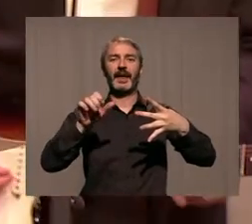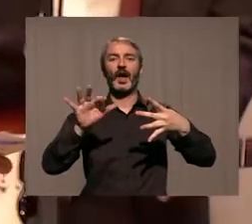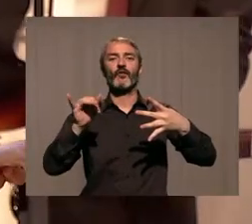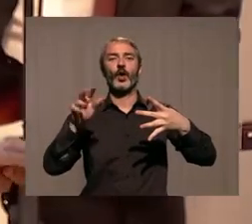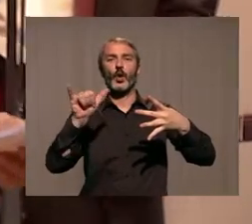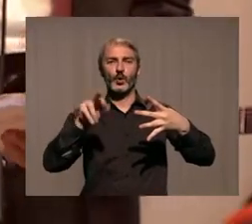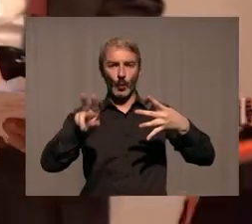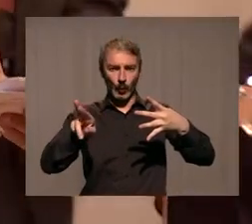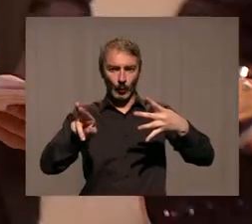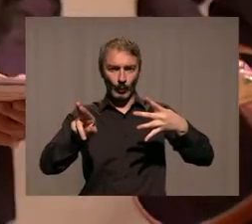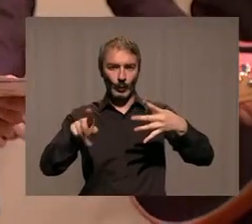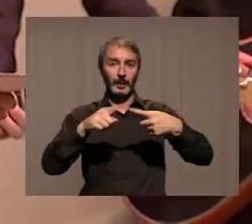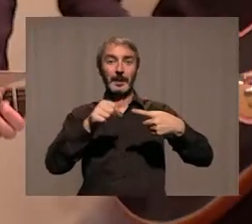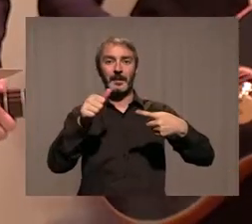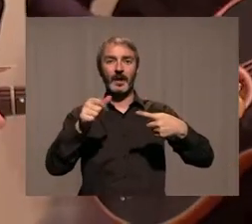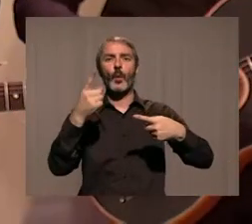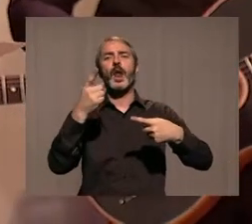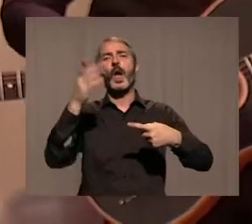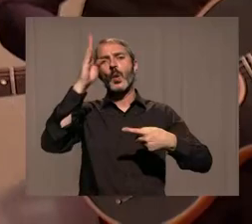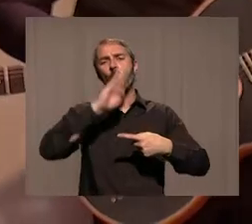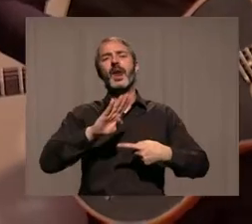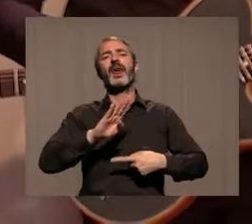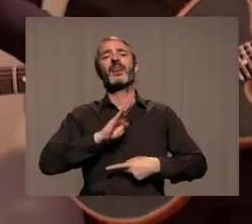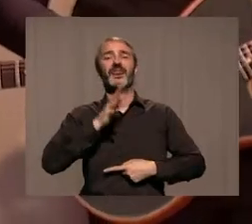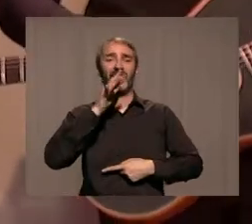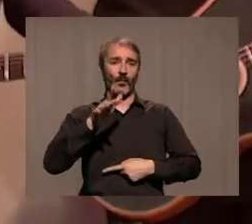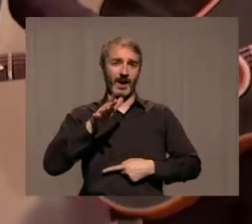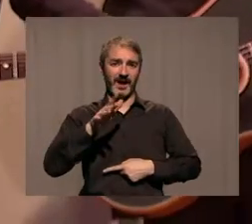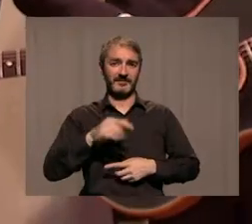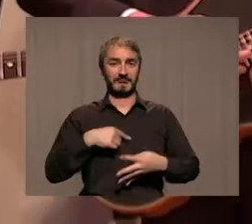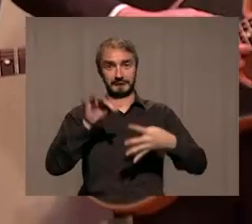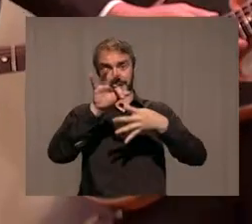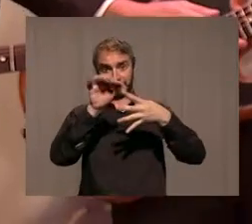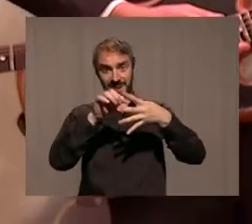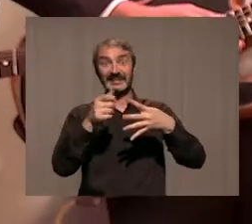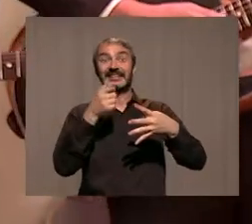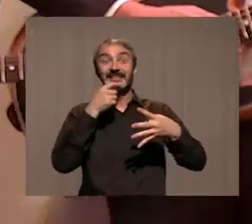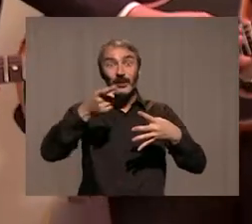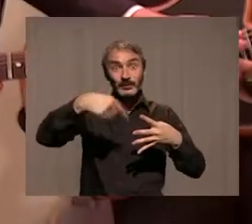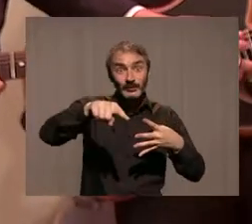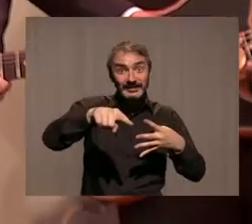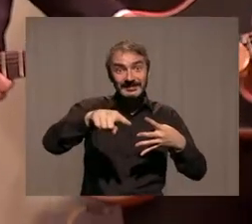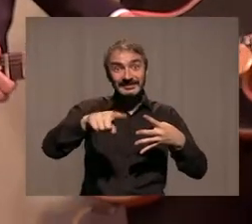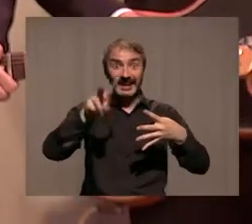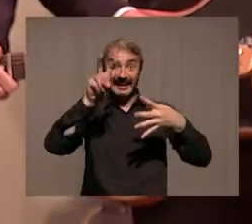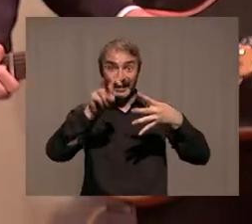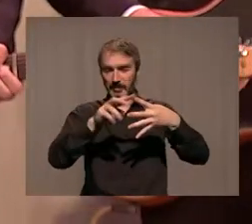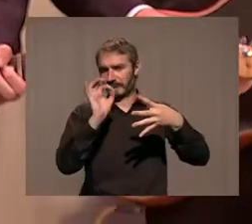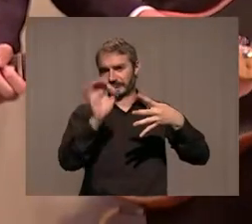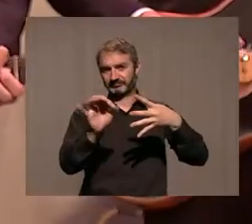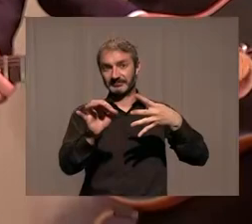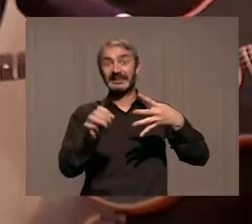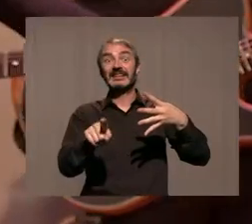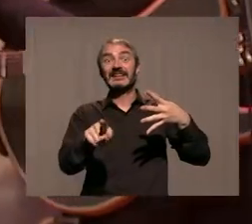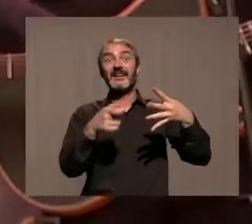Segona, Shape of You. I, per tant, la primera, Una lluna a l'aigua. Per tant, si us agrada, diguem-ne, aquest tema, doncs fantàstic, aneu